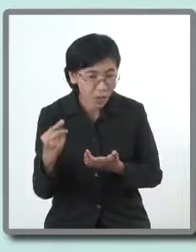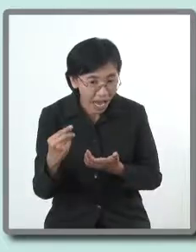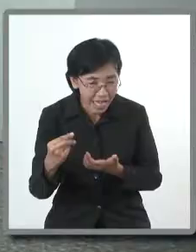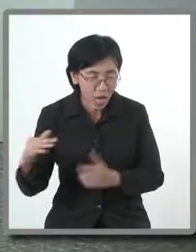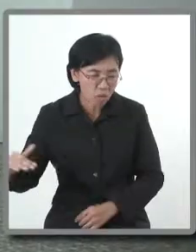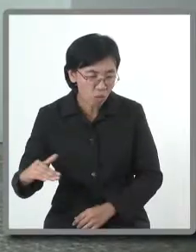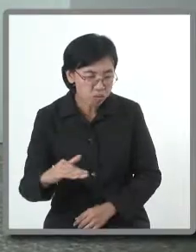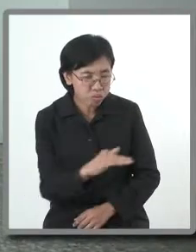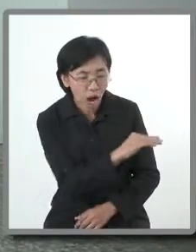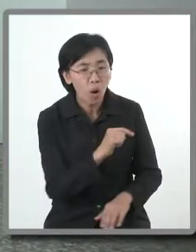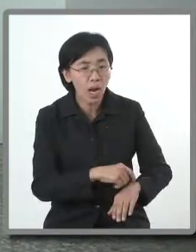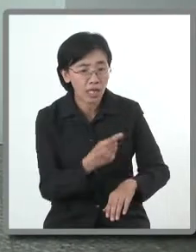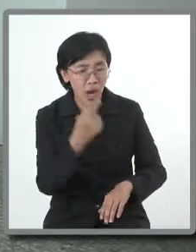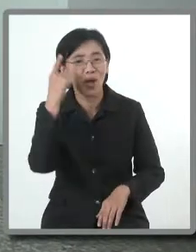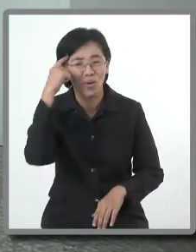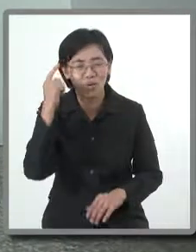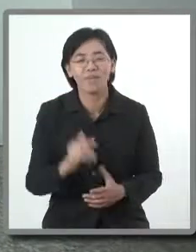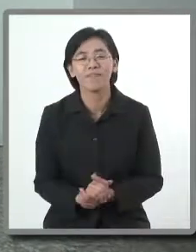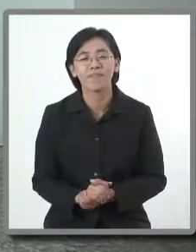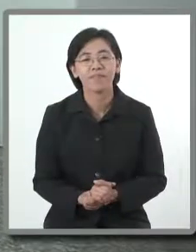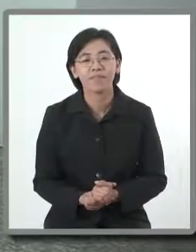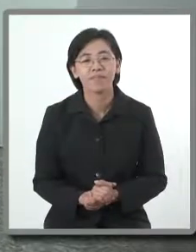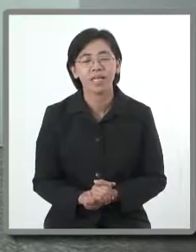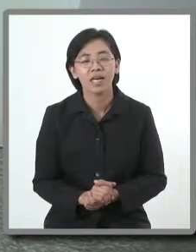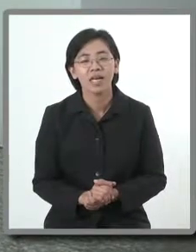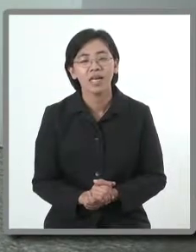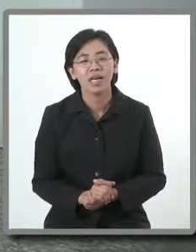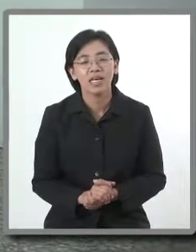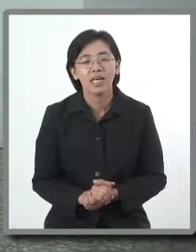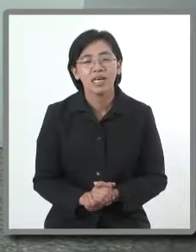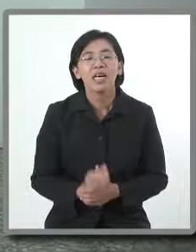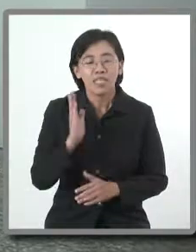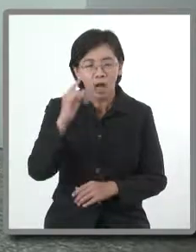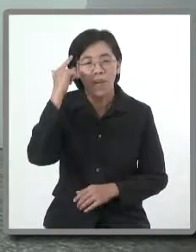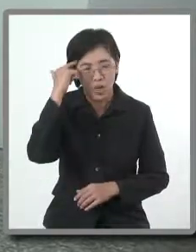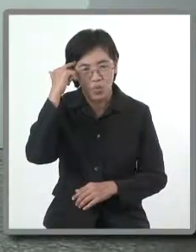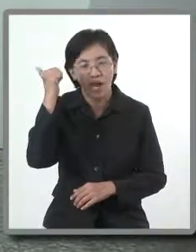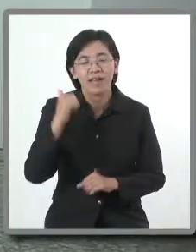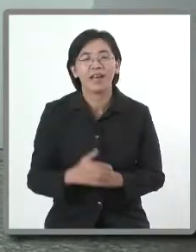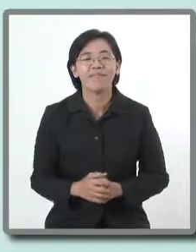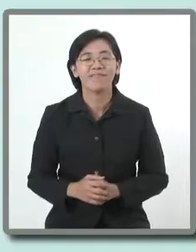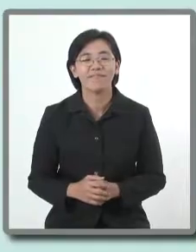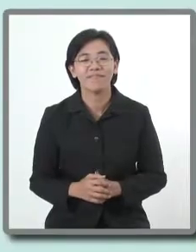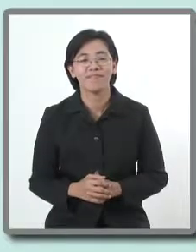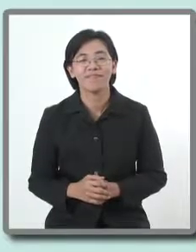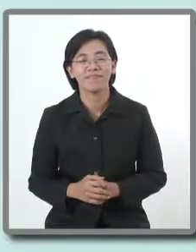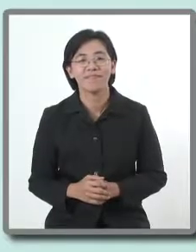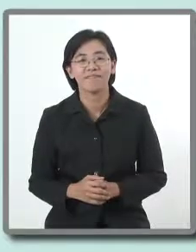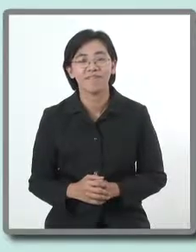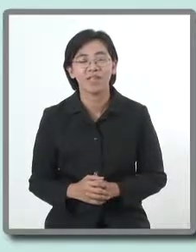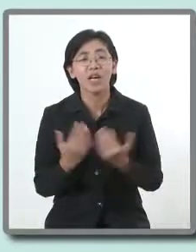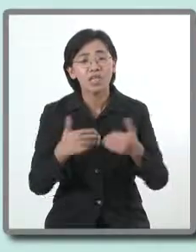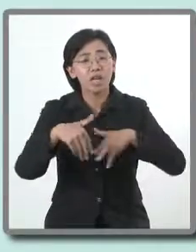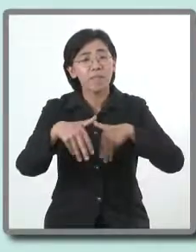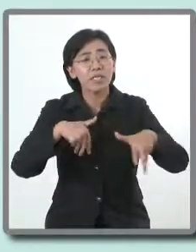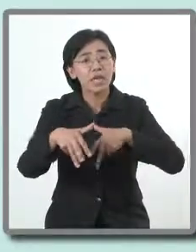ไหมคะ ใ ช้เวลาเดินทาง ประมาณในรถแต่ต่อไปมันรู้ได้นะครับประมาณได ้แล้วอย่างนี้ประชาชน